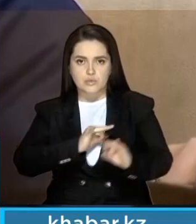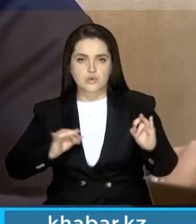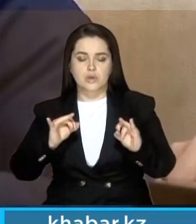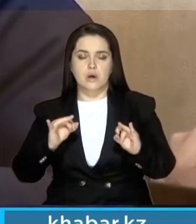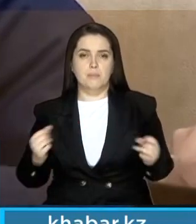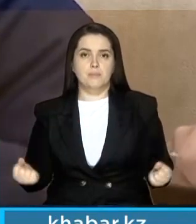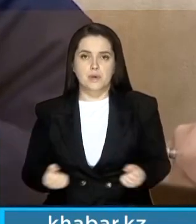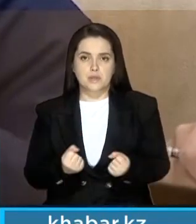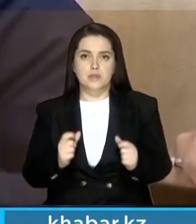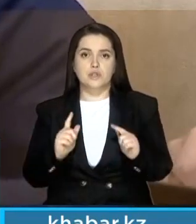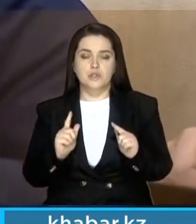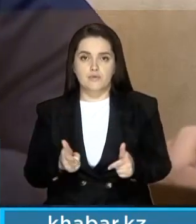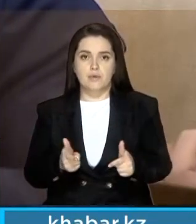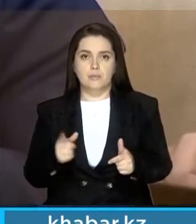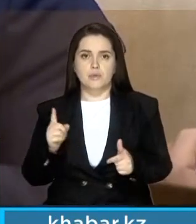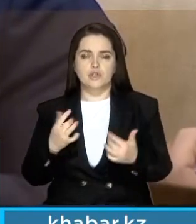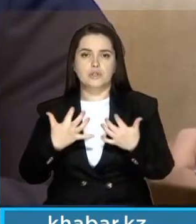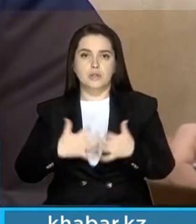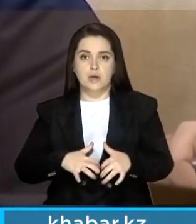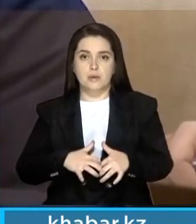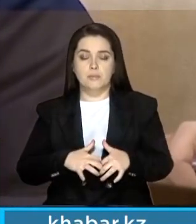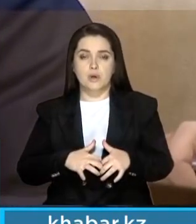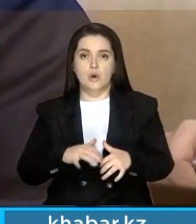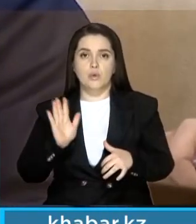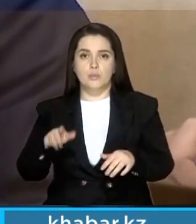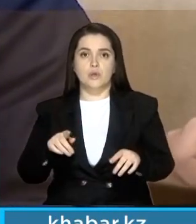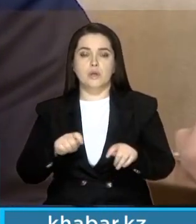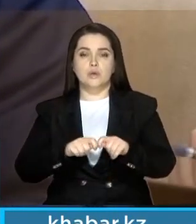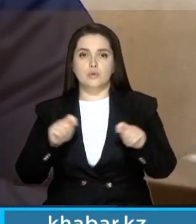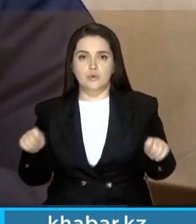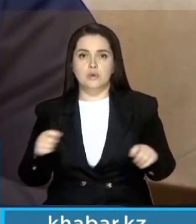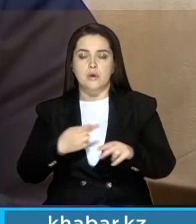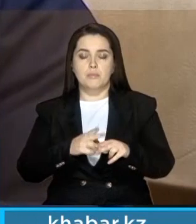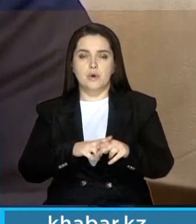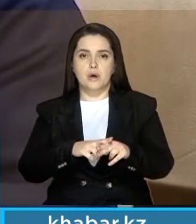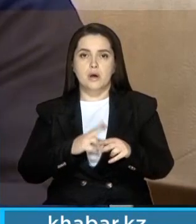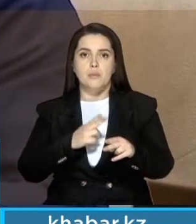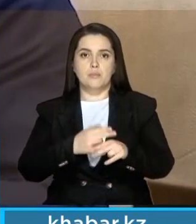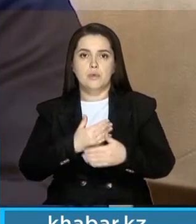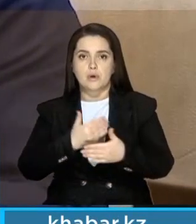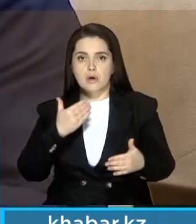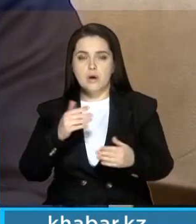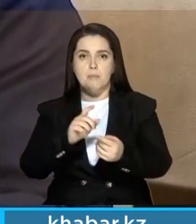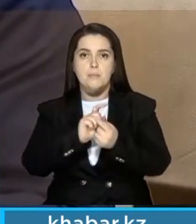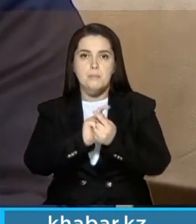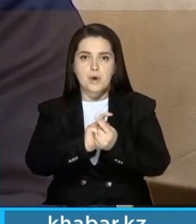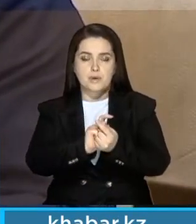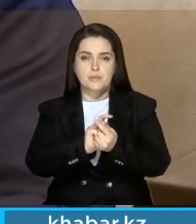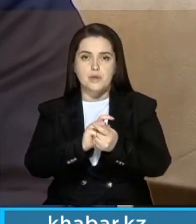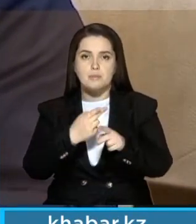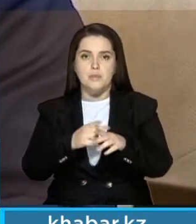поддерживаем и считаем, что тем самым будет создан полноценный институт как профилактики, так и борьбы с